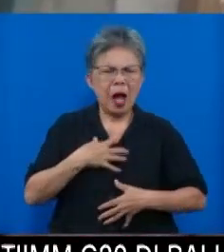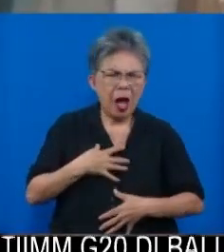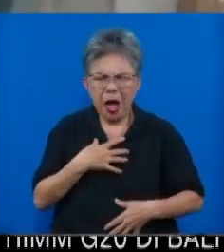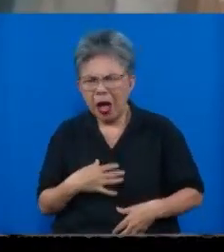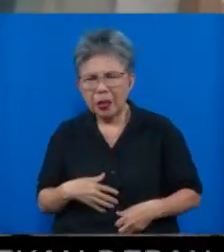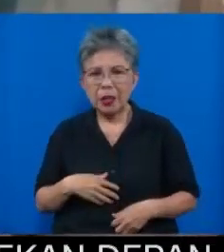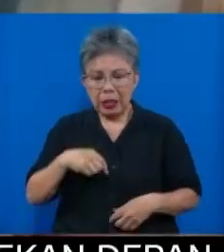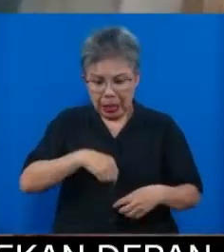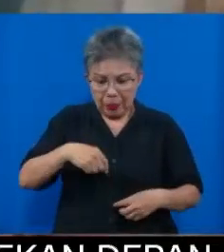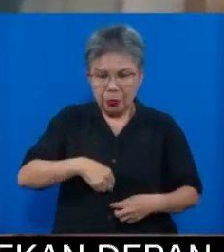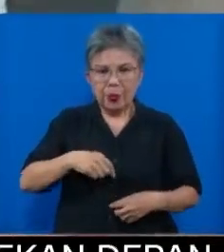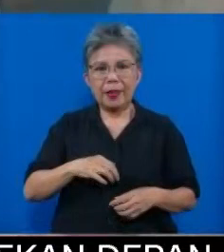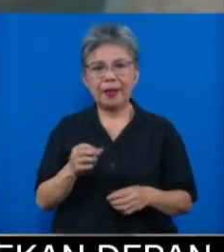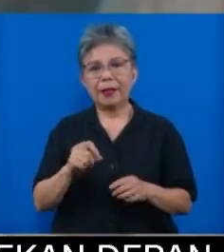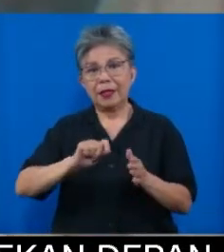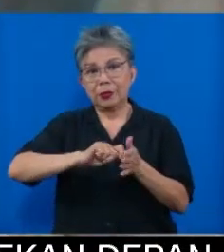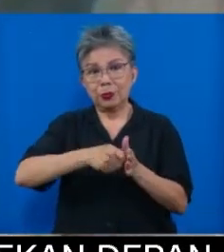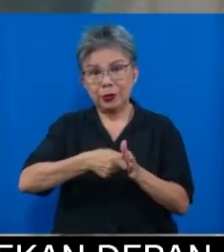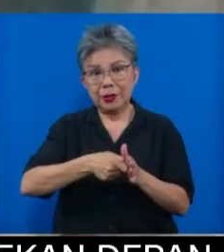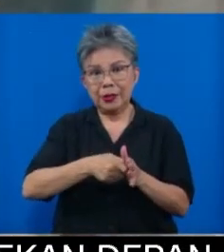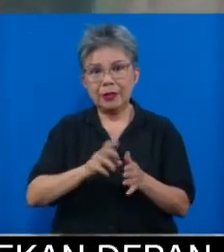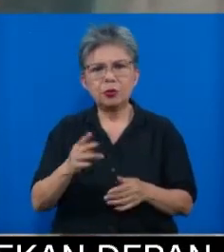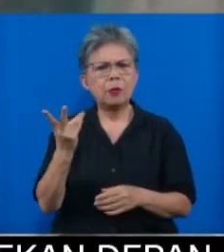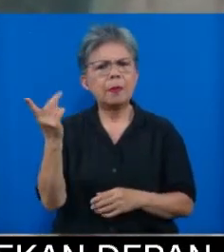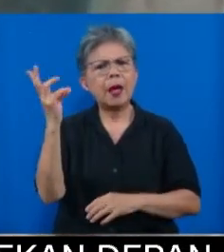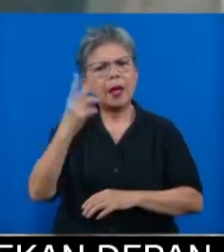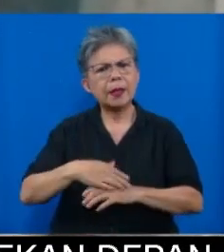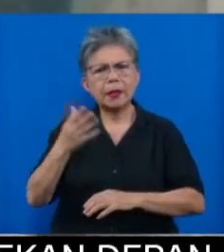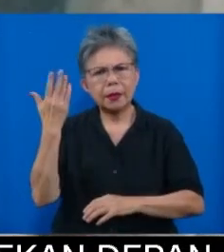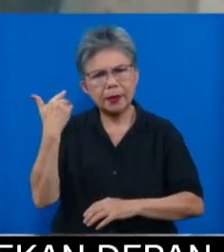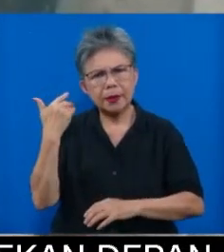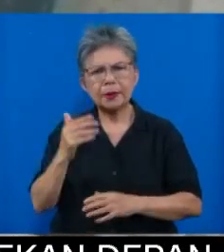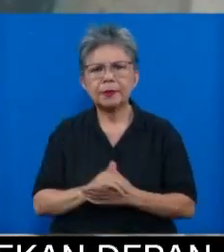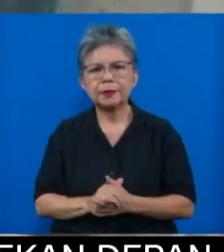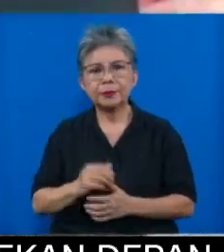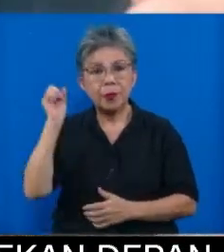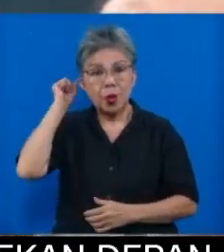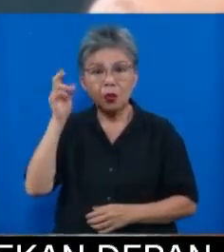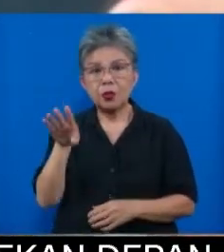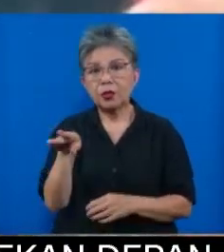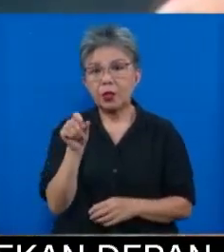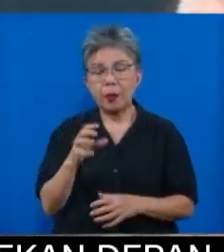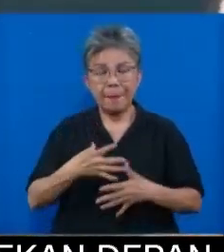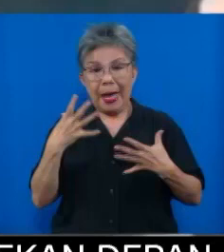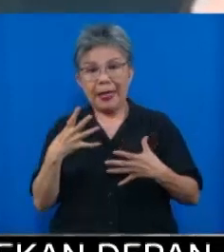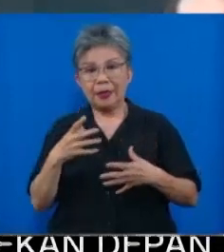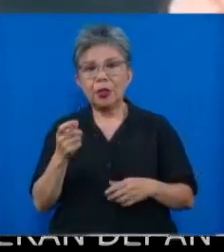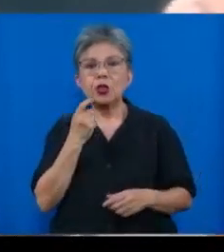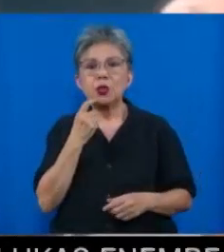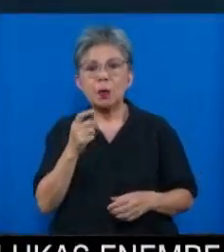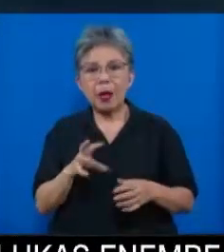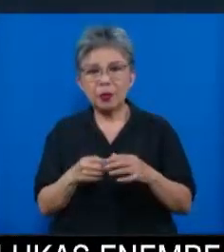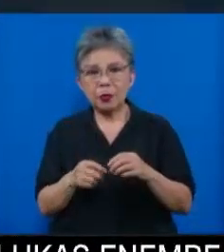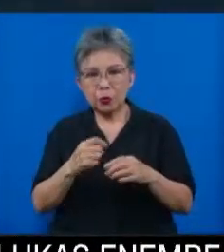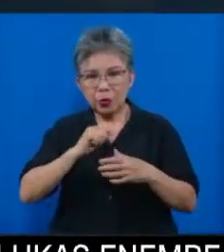di dalam tubuhnya bersarang anak kunci sejak beberapa hari lalu. Orang tua ZU sempat panik dan mencoba mengeluarkan